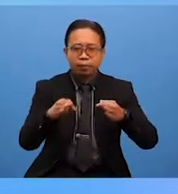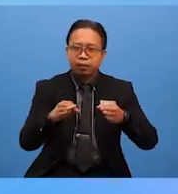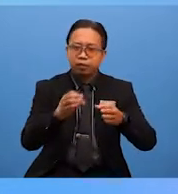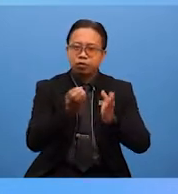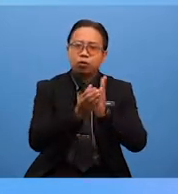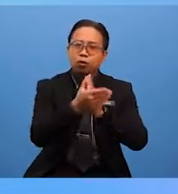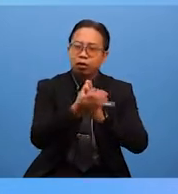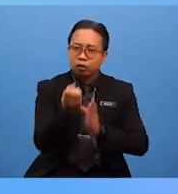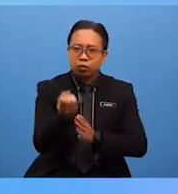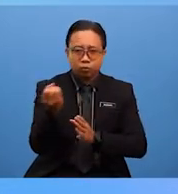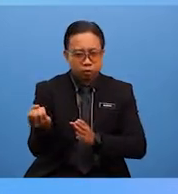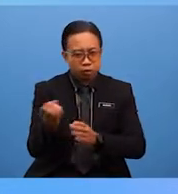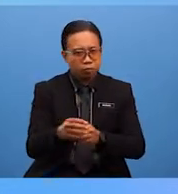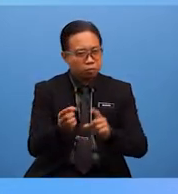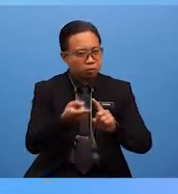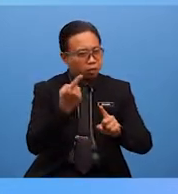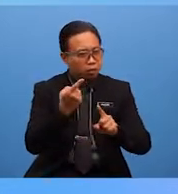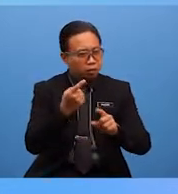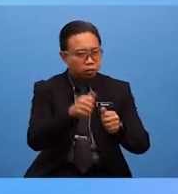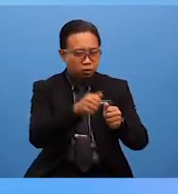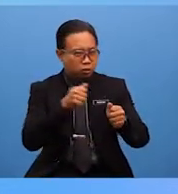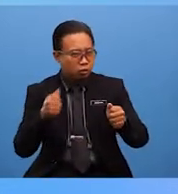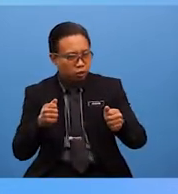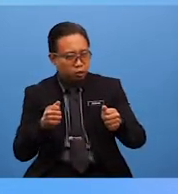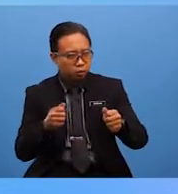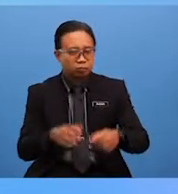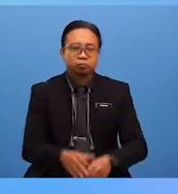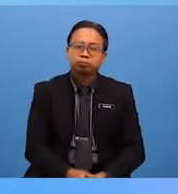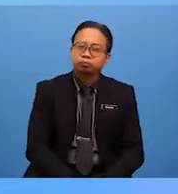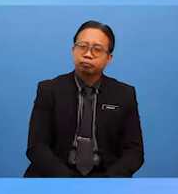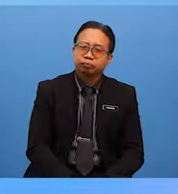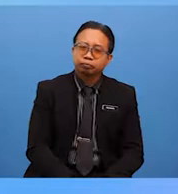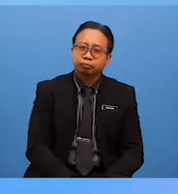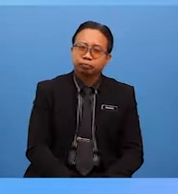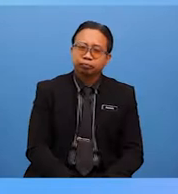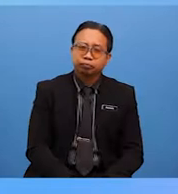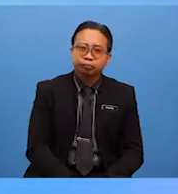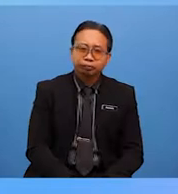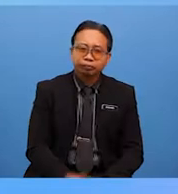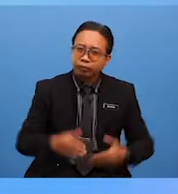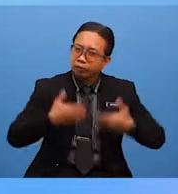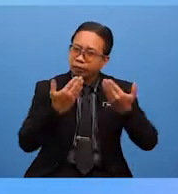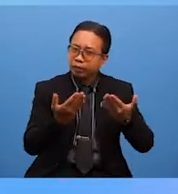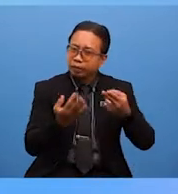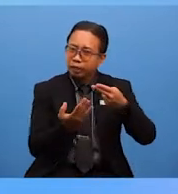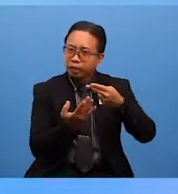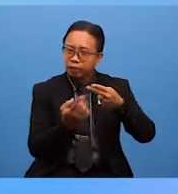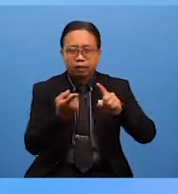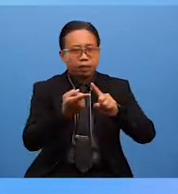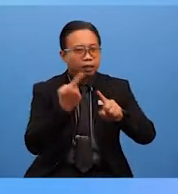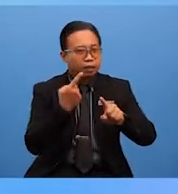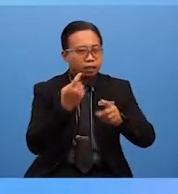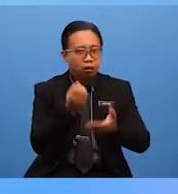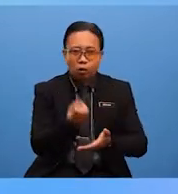ini dari cara yang tertentu Betul tak Bagaimanakah Haber dan